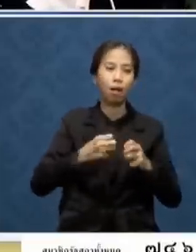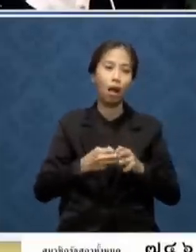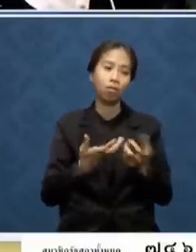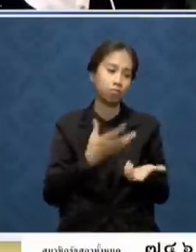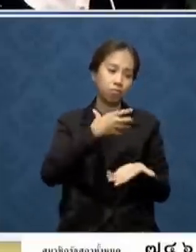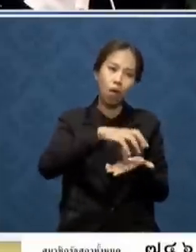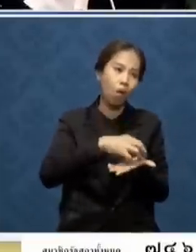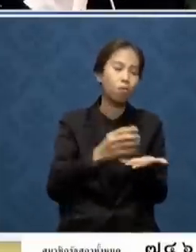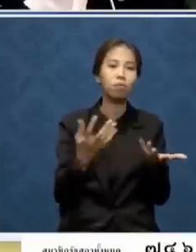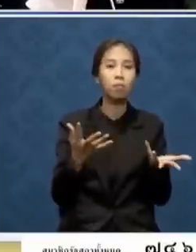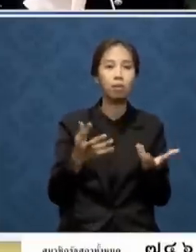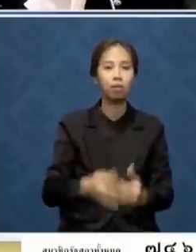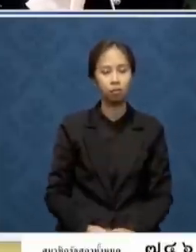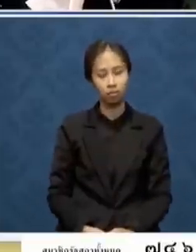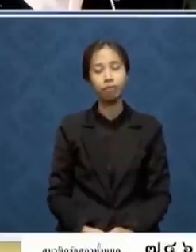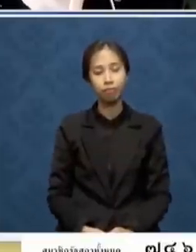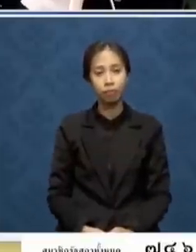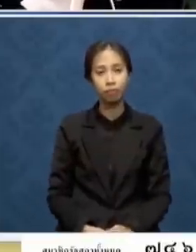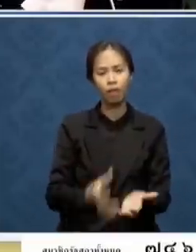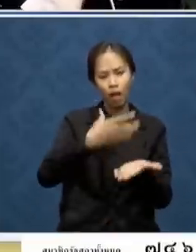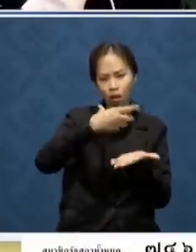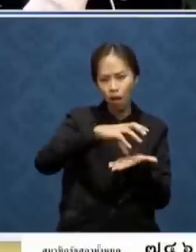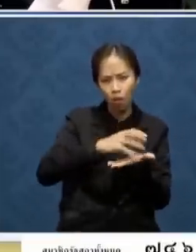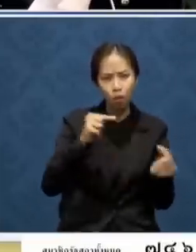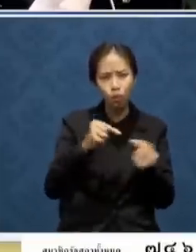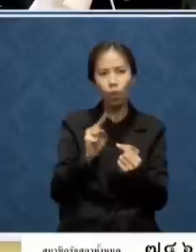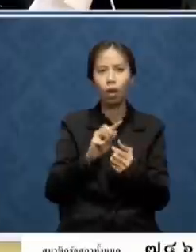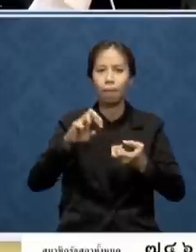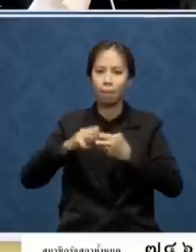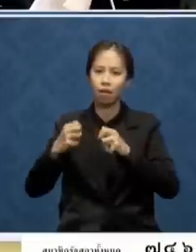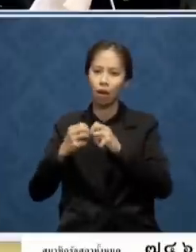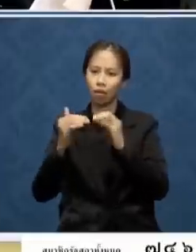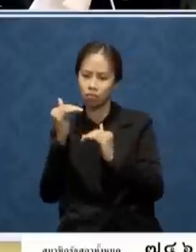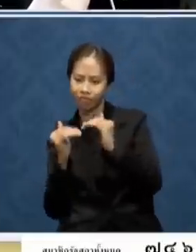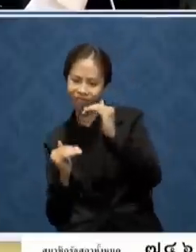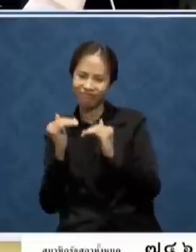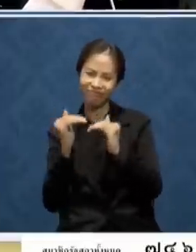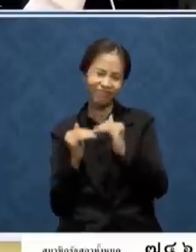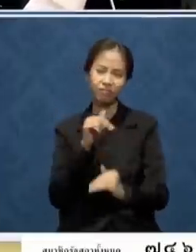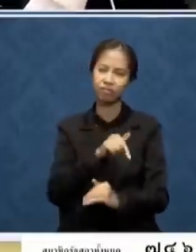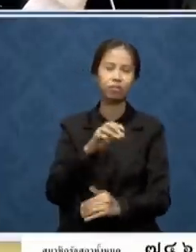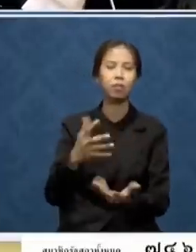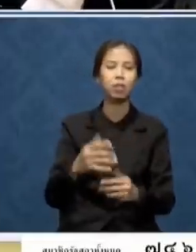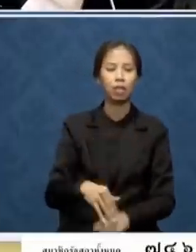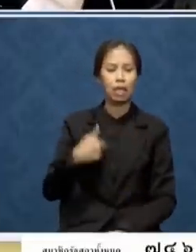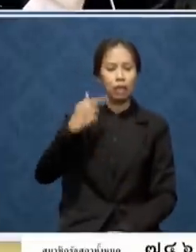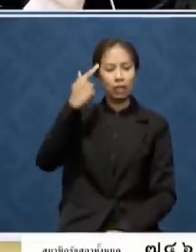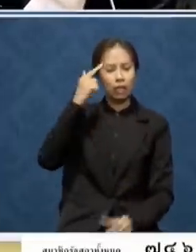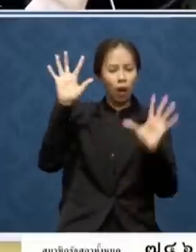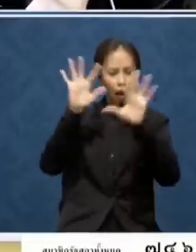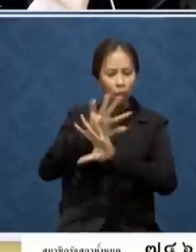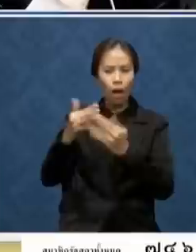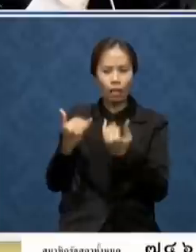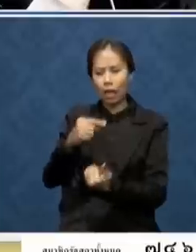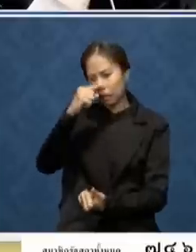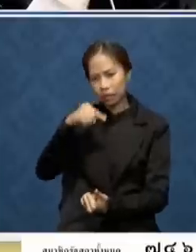ถึงไม่มีการพูดถึงความลดความเหลื่อมล้ำนะคะเสมือนว่าปัญหานี้มันหมดไปจากประเทศนี้แล้วนะคะ